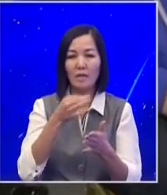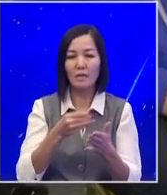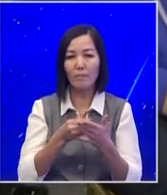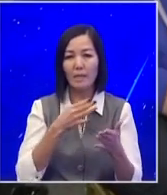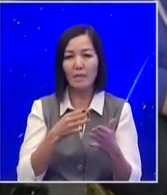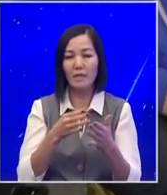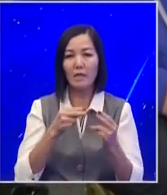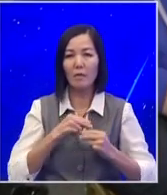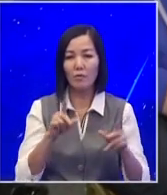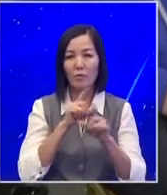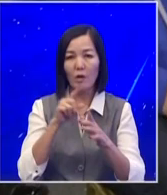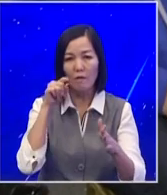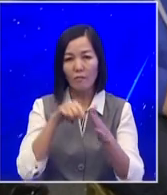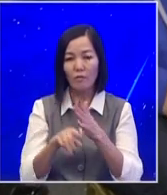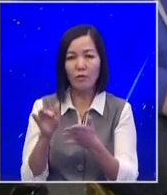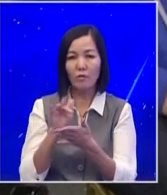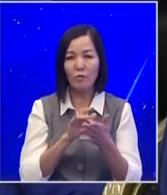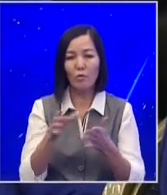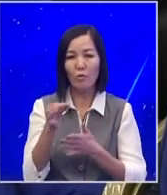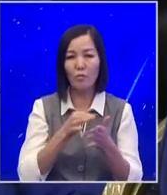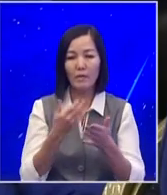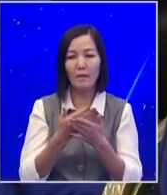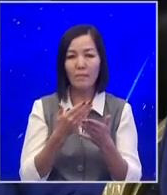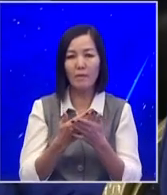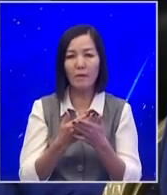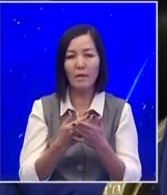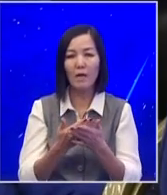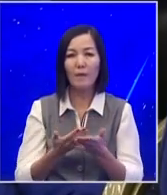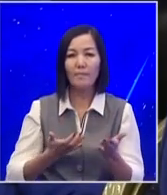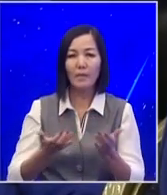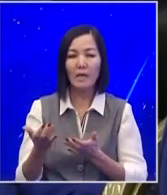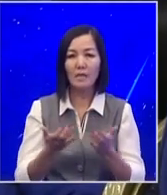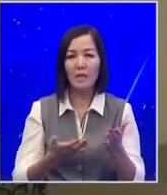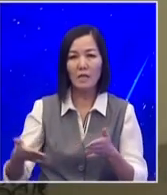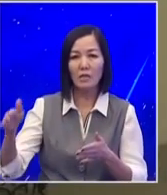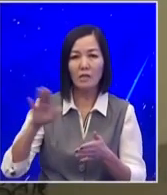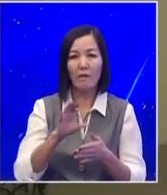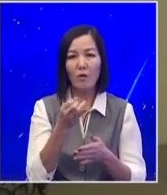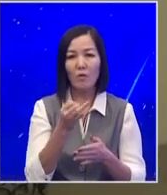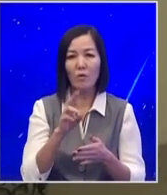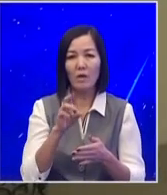и работу объектов внутреннего туризма области на примере горнолыжного курорта «Ой-Карагай».